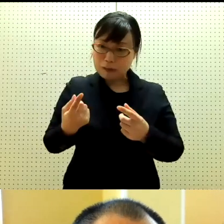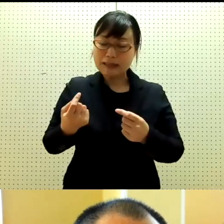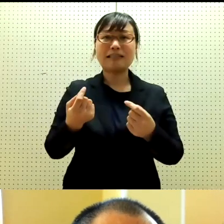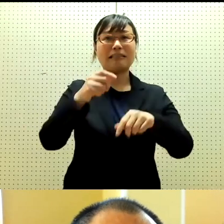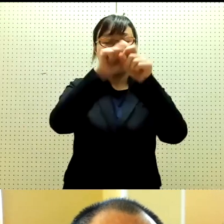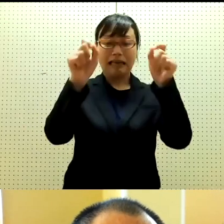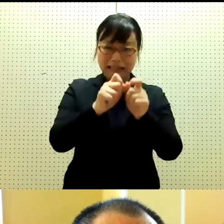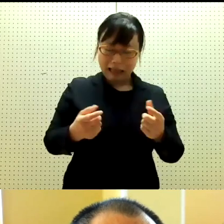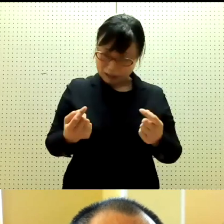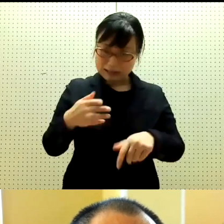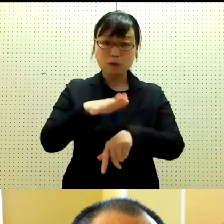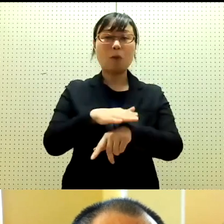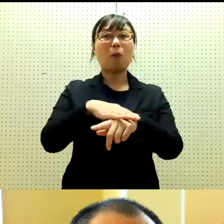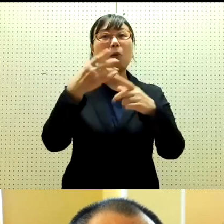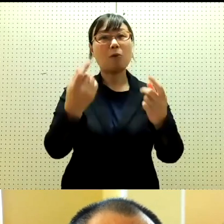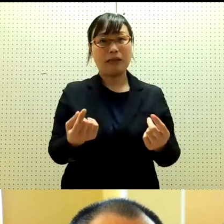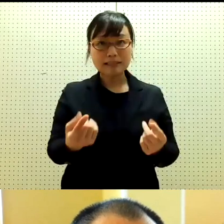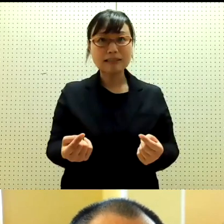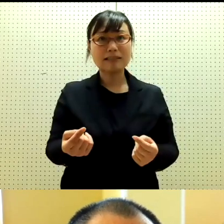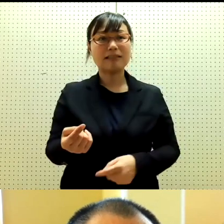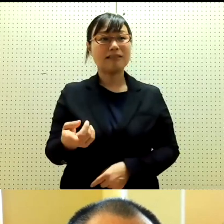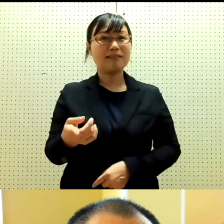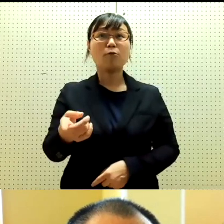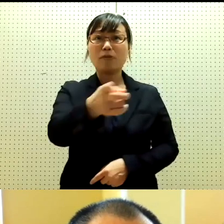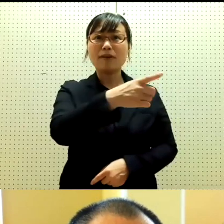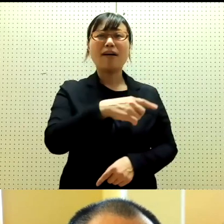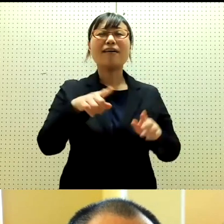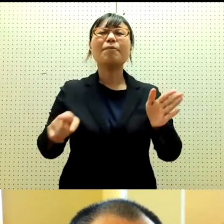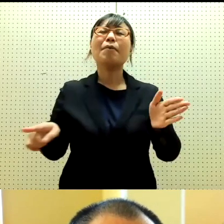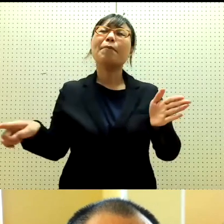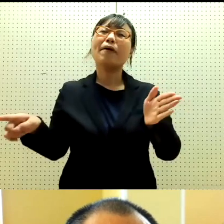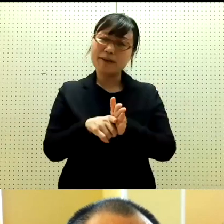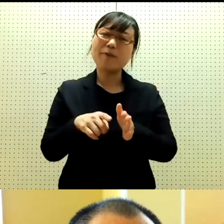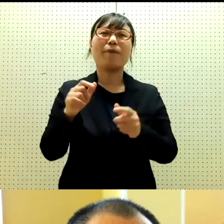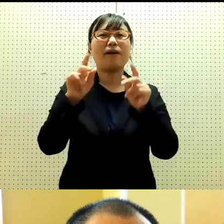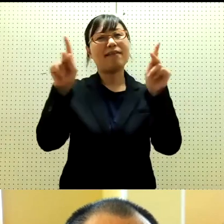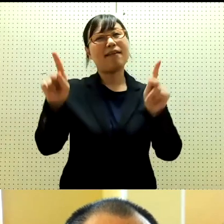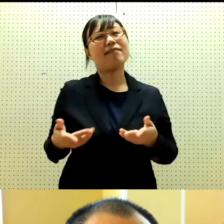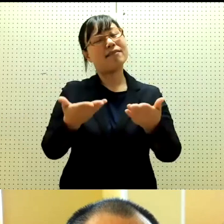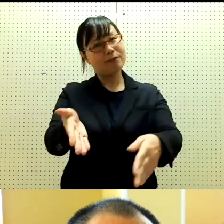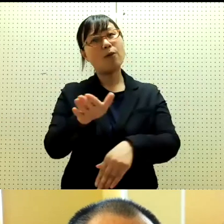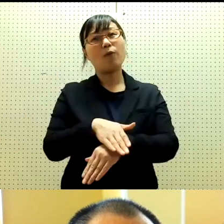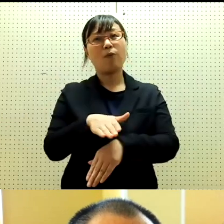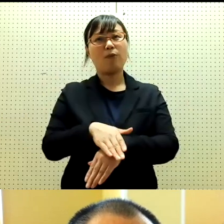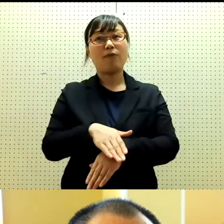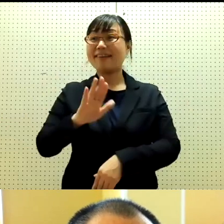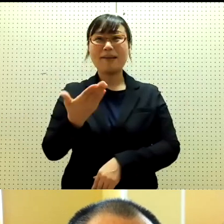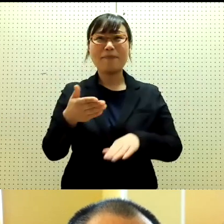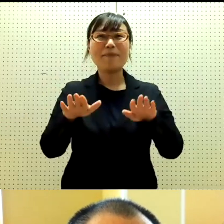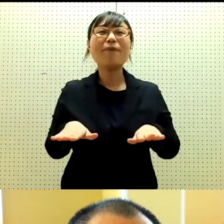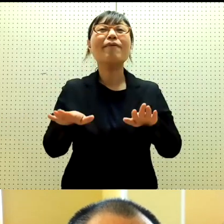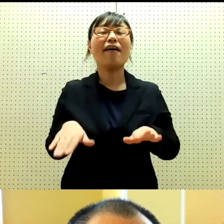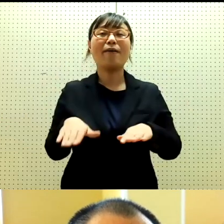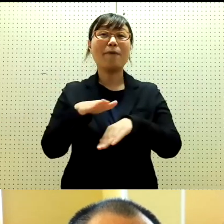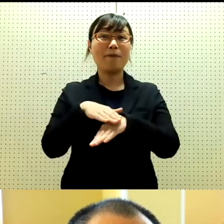課題を出すっていうのが、まあ、今までのまあ学校の中でよくやってる課題なんですけど、今回に関して言いますとそれぞ